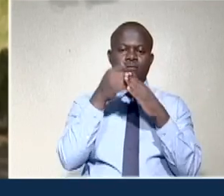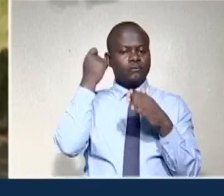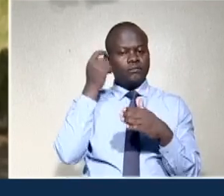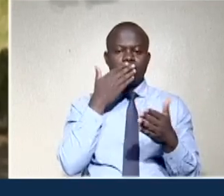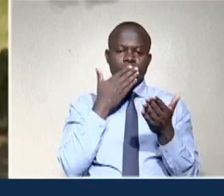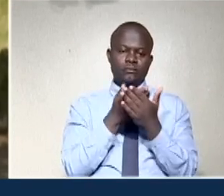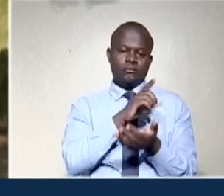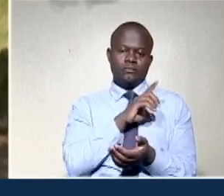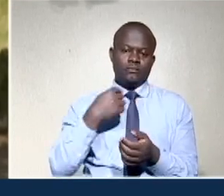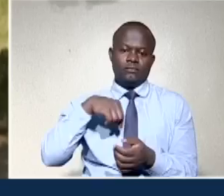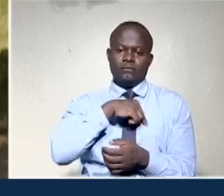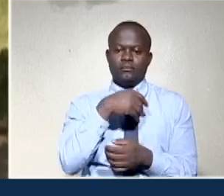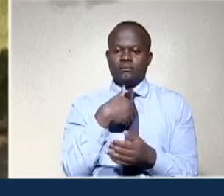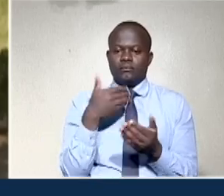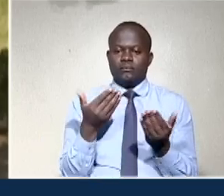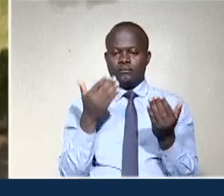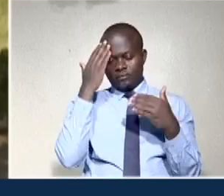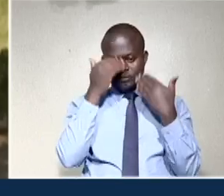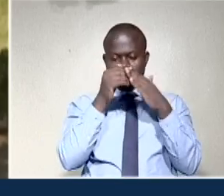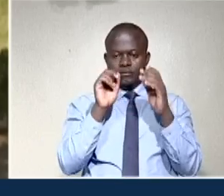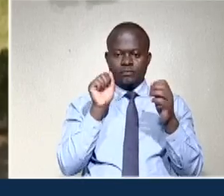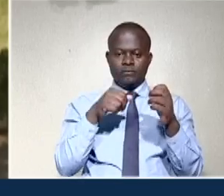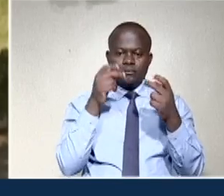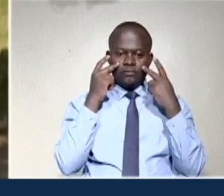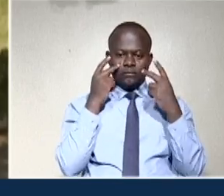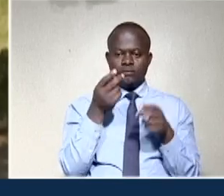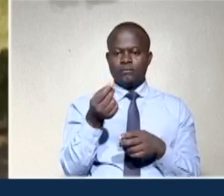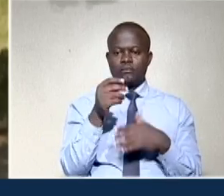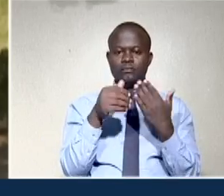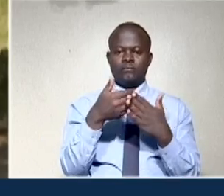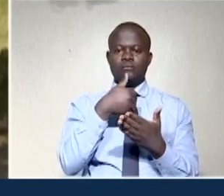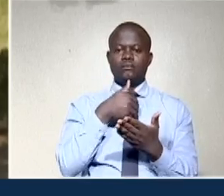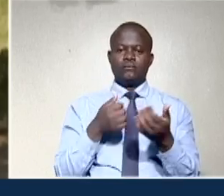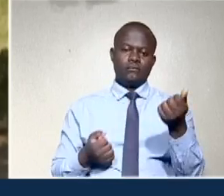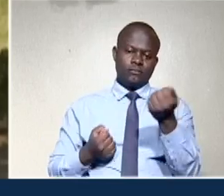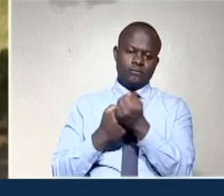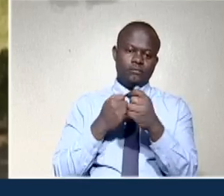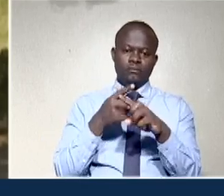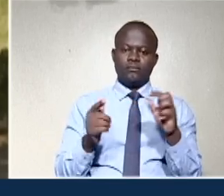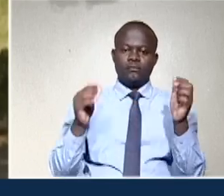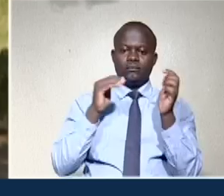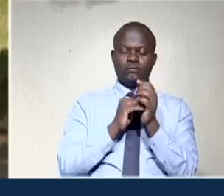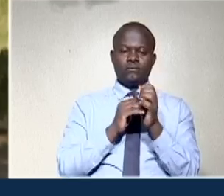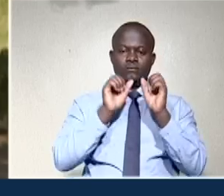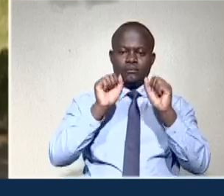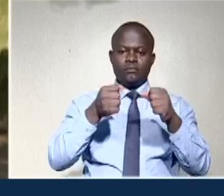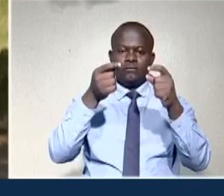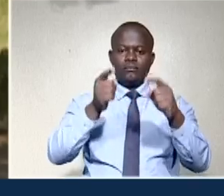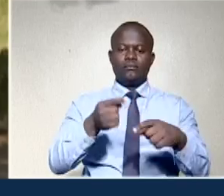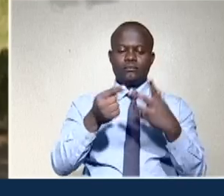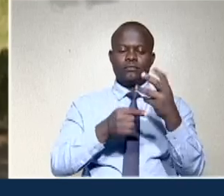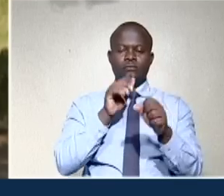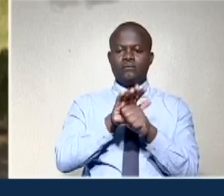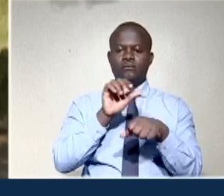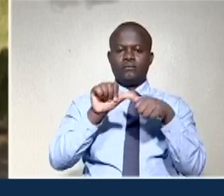neza aya mahirwe dufite yo kugira ngo tubone amafaranga afite inyunganizi kandi ashobora kutugeza kuri byinshi